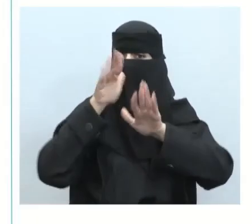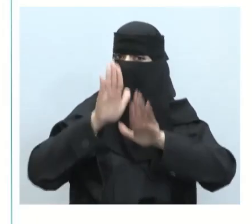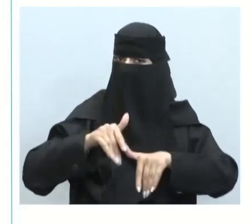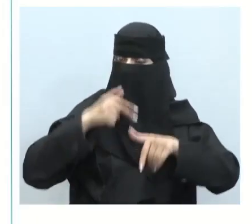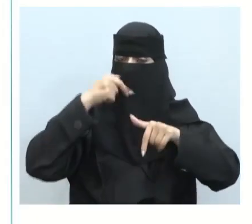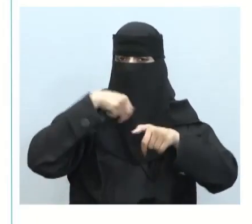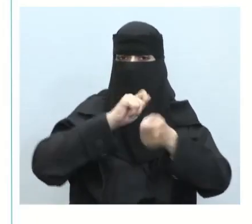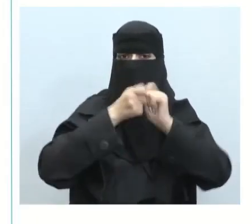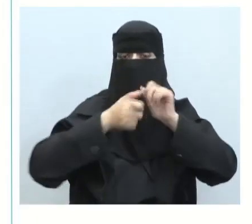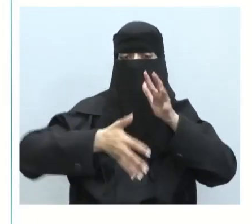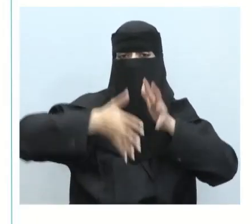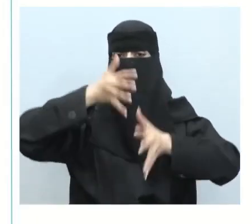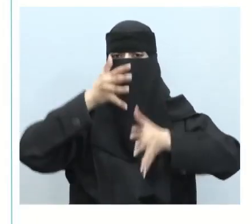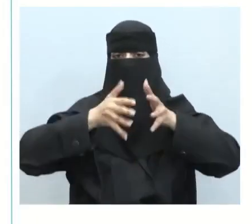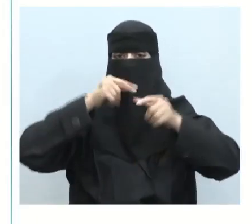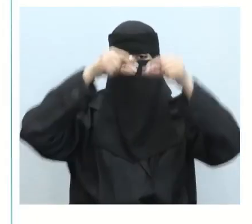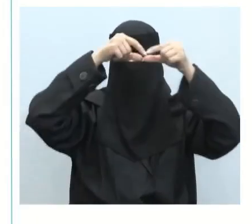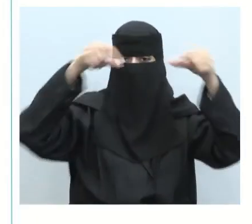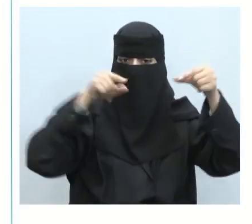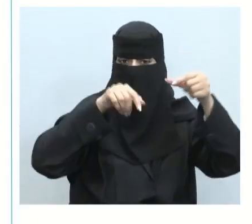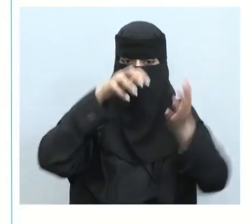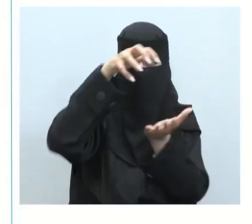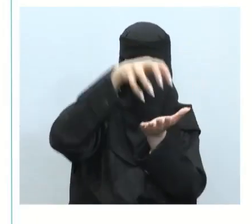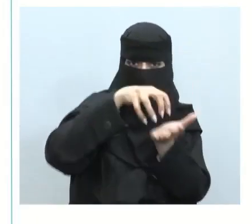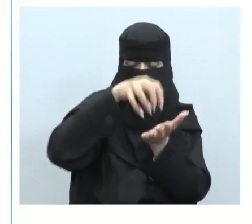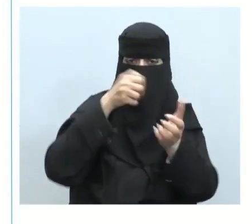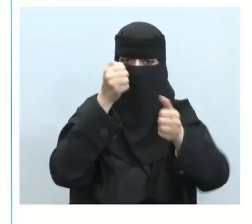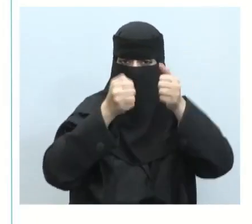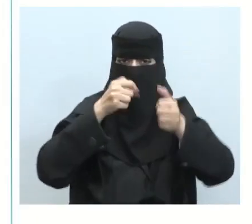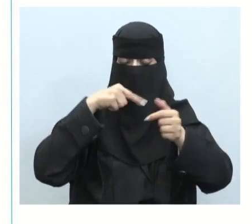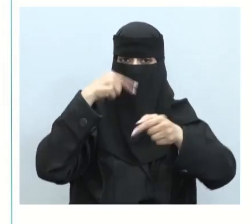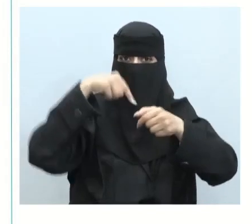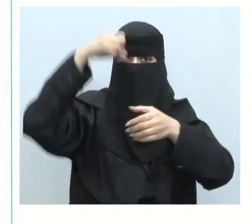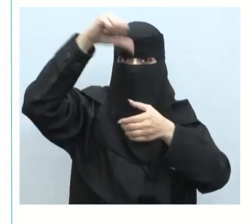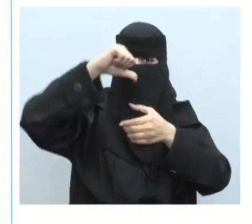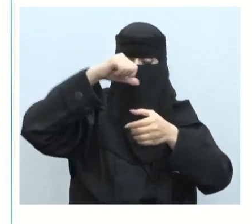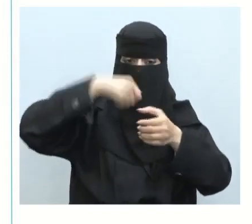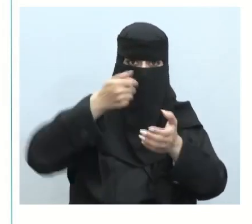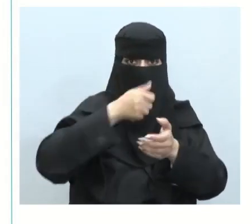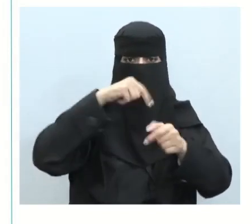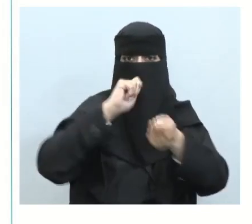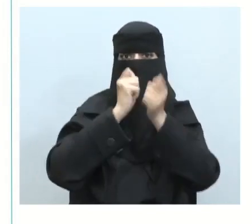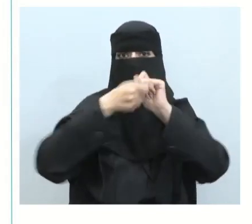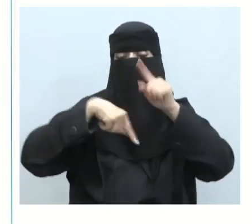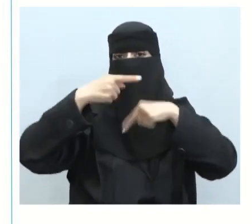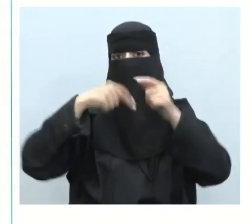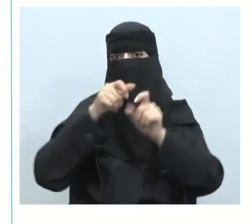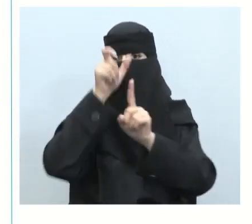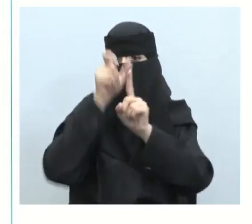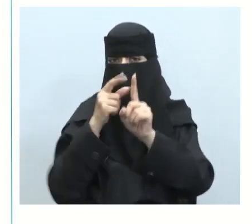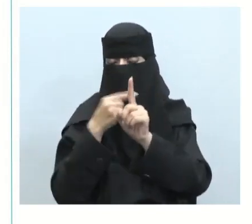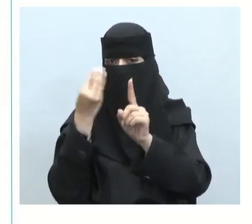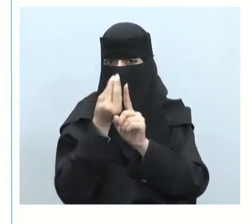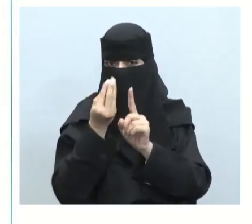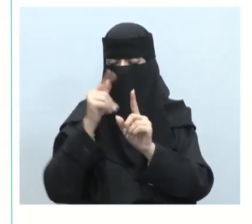هنالك تحويل لهذه المواد الاوليه بمعنى اصبح تسريع عمليه تحويل اصبح هنالك الات تساعدهم في